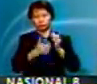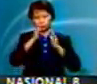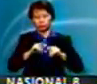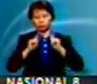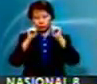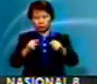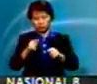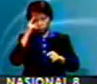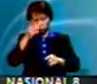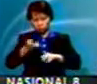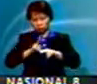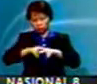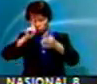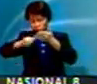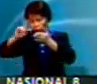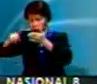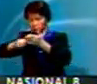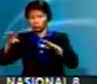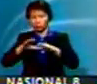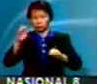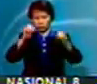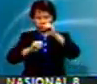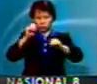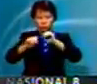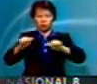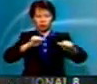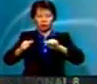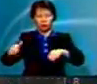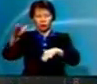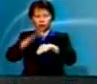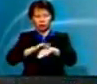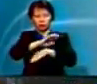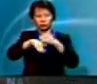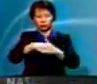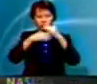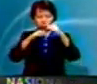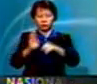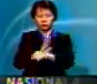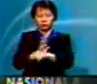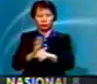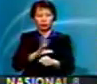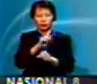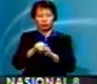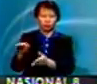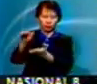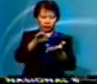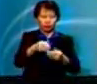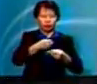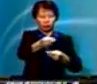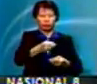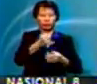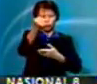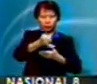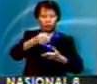digerakkan bagi mempertingkat pemeriksaan dan membuat pemantauan aktif ke atas semua peringkat perniagaan meliputi pembekal, pengedar,